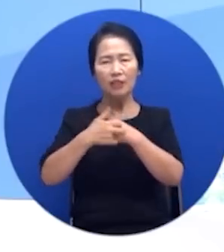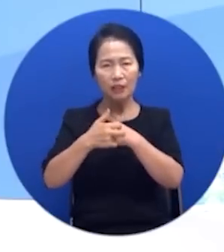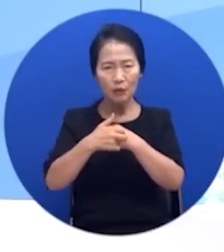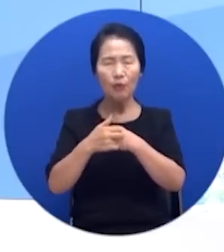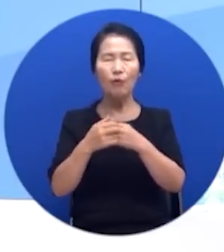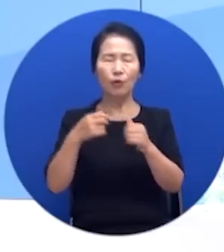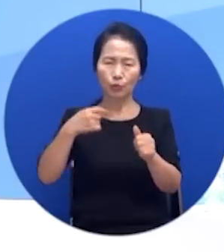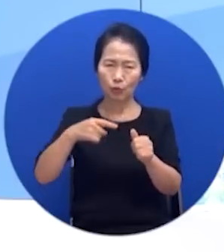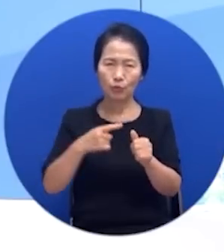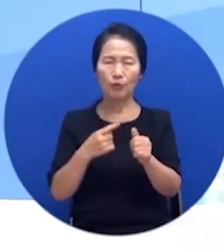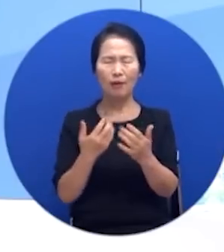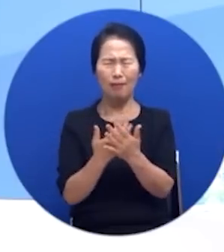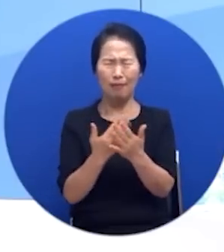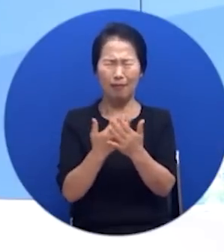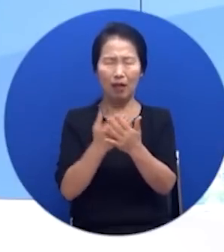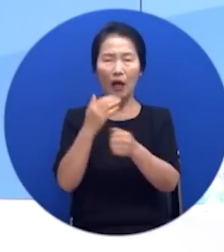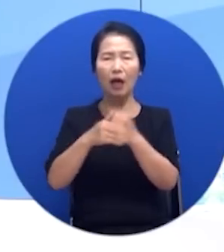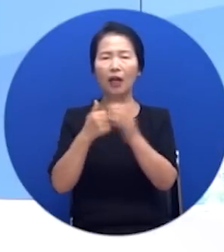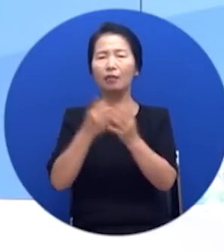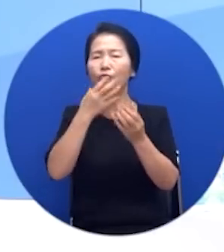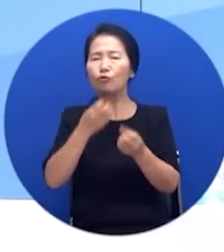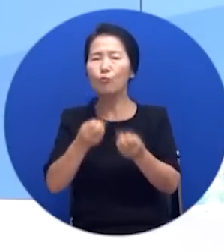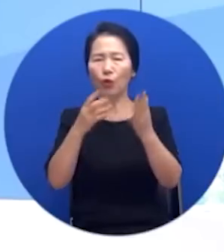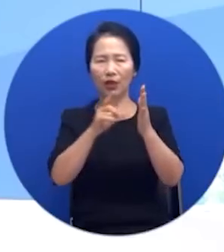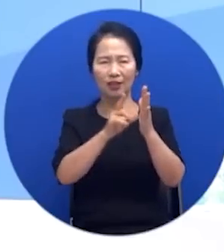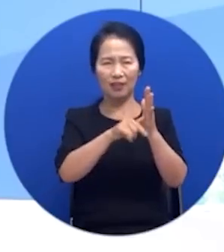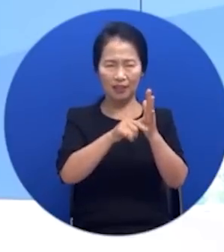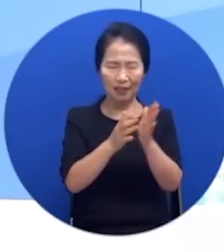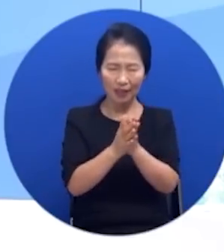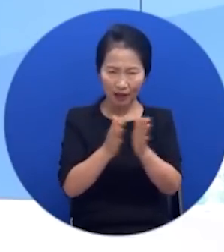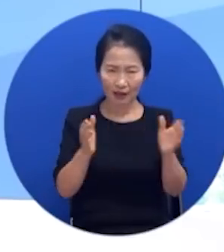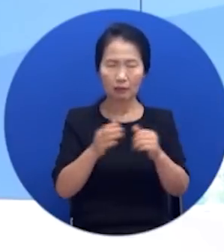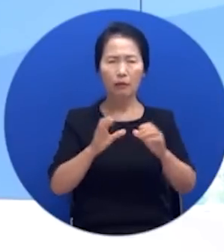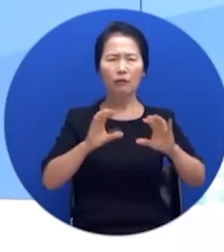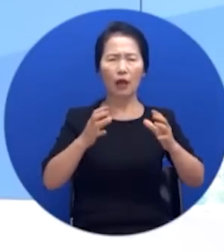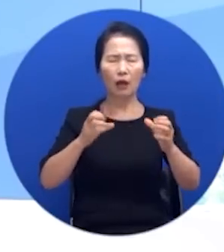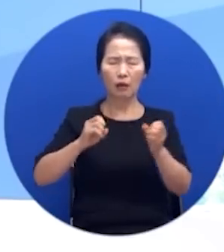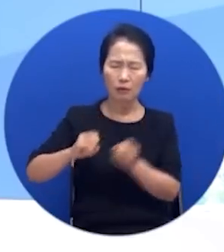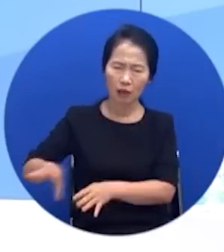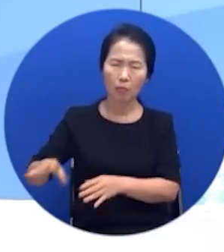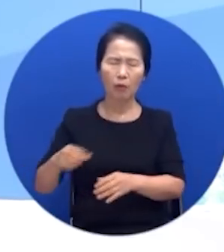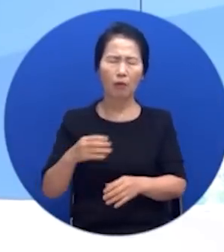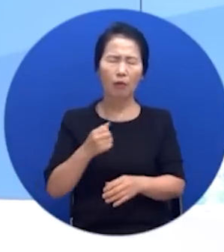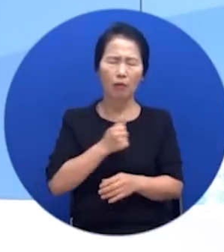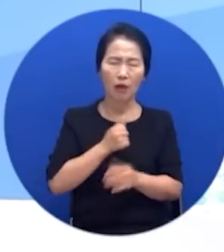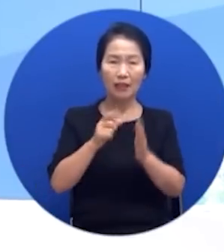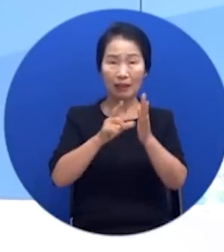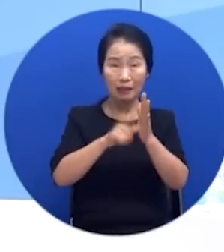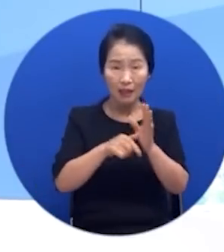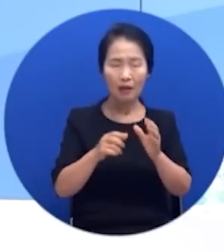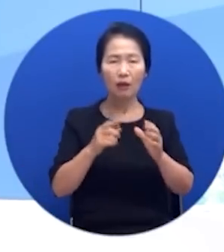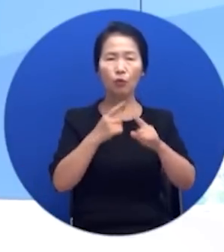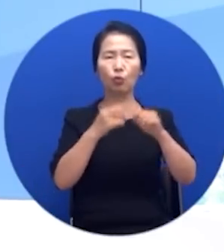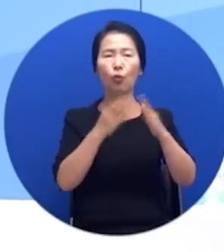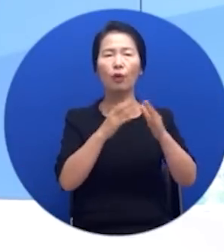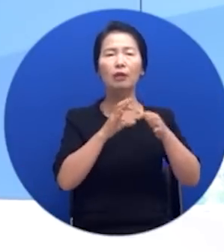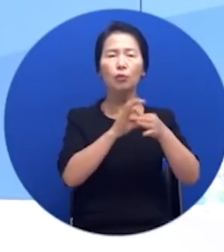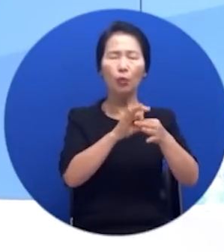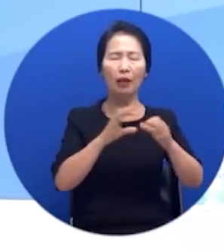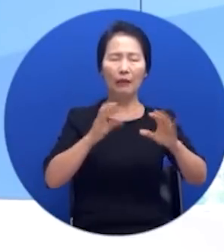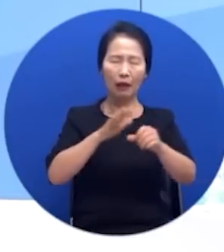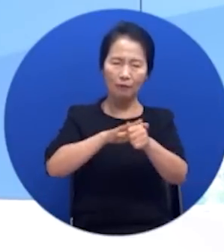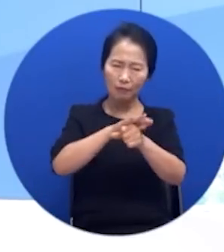하나님의 손길은 축복의 시작이었습니다. 나라마저도 잊어버렸던 암담한 시기에 교회를 통해 애국을 알게 하시고